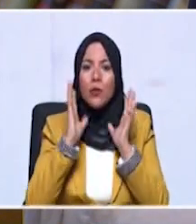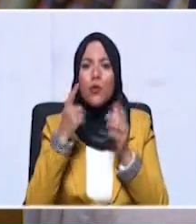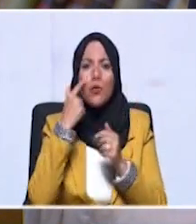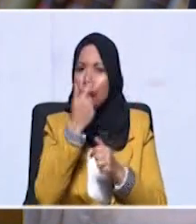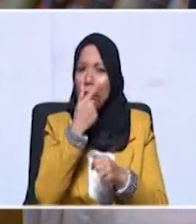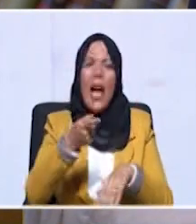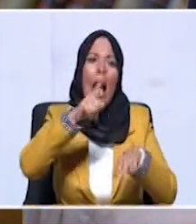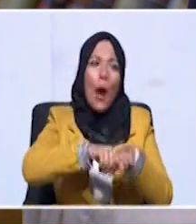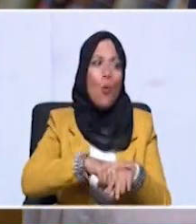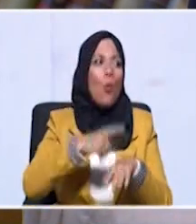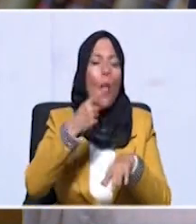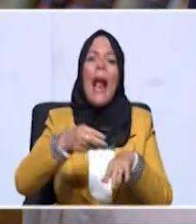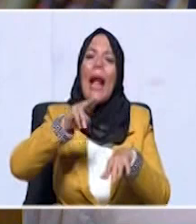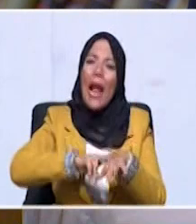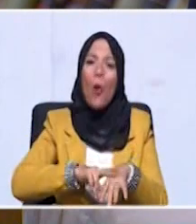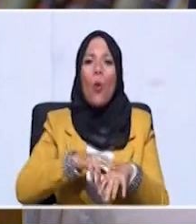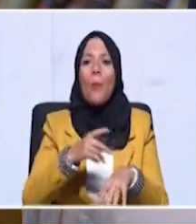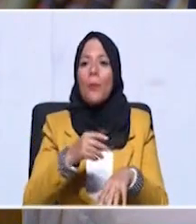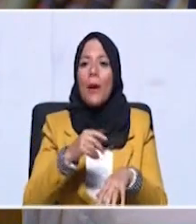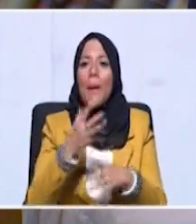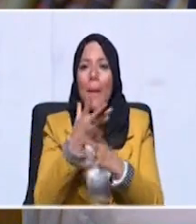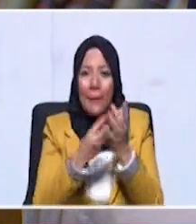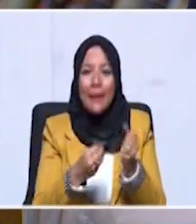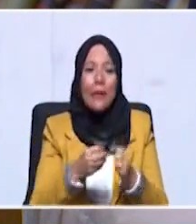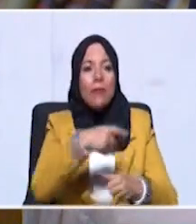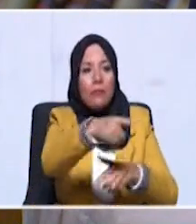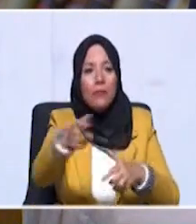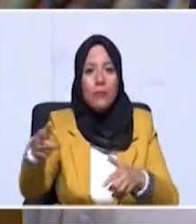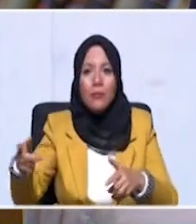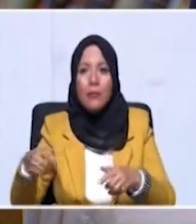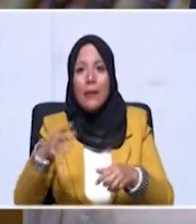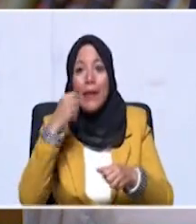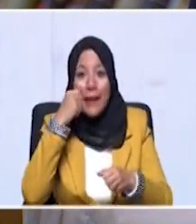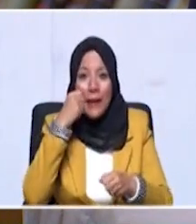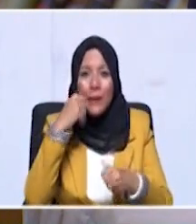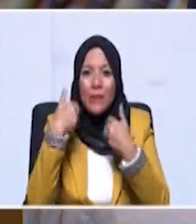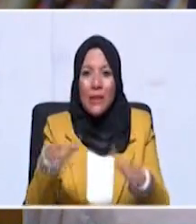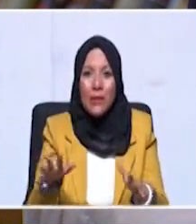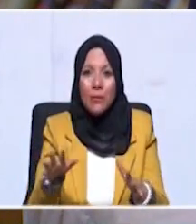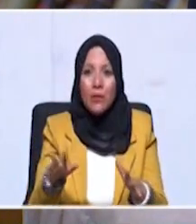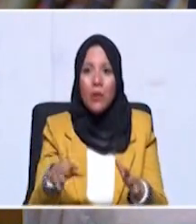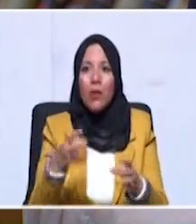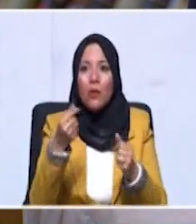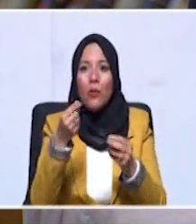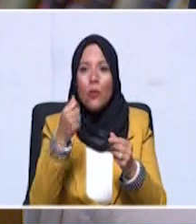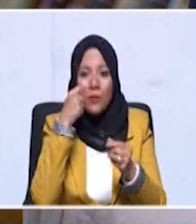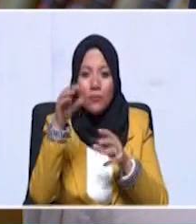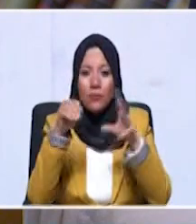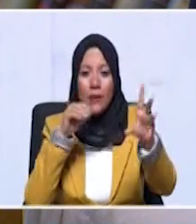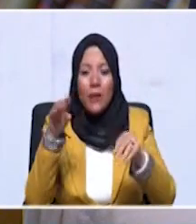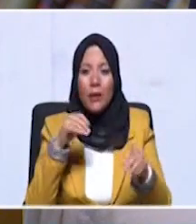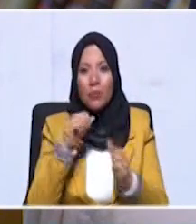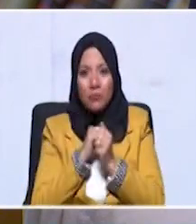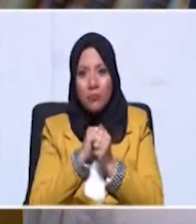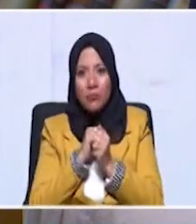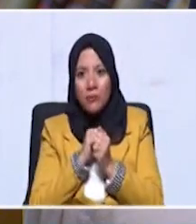ايه صله الارحام الارحام المقطعه والحقوق المضي والمواريث المنهوبه في عالم الناس